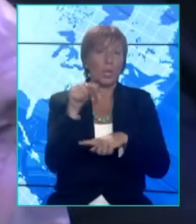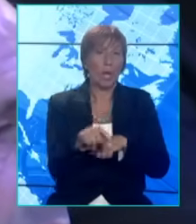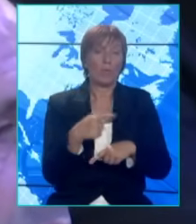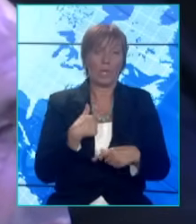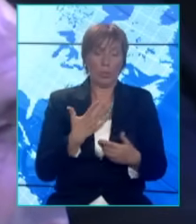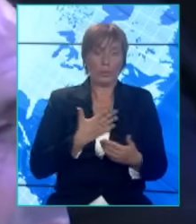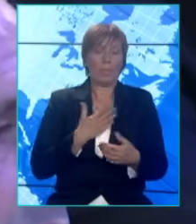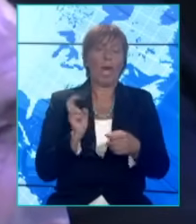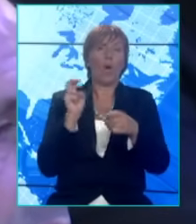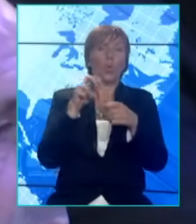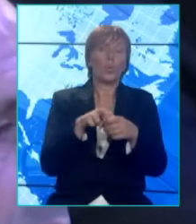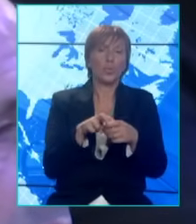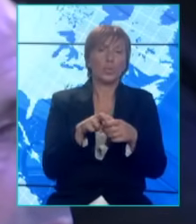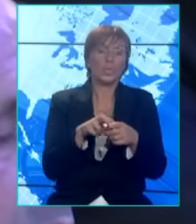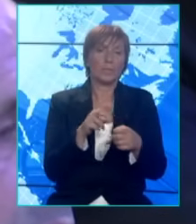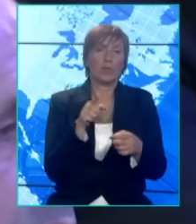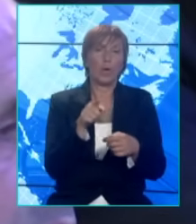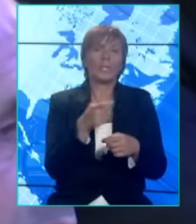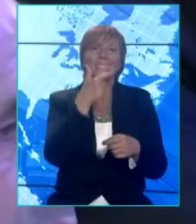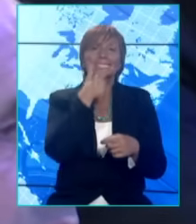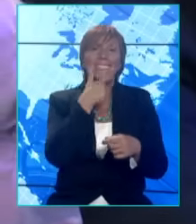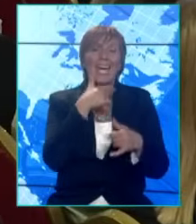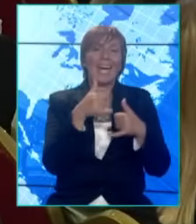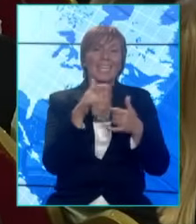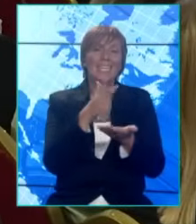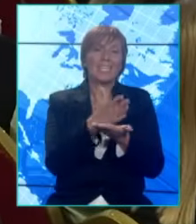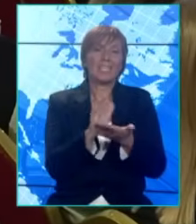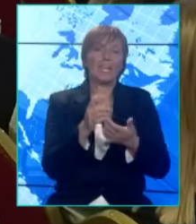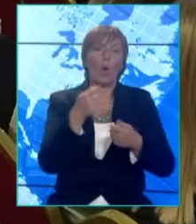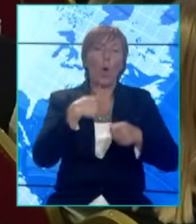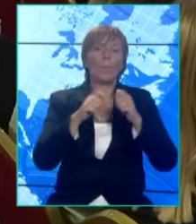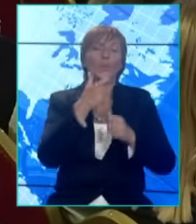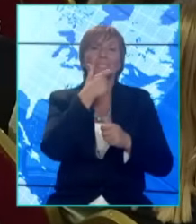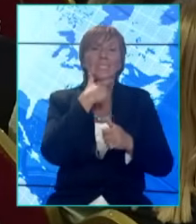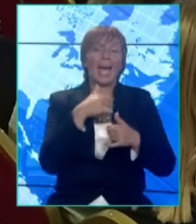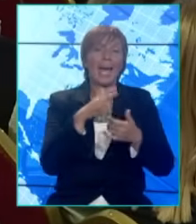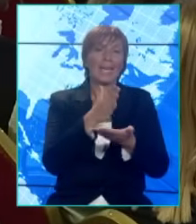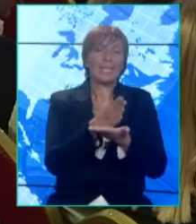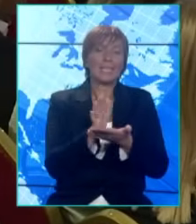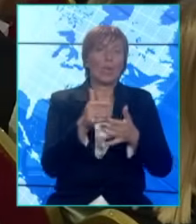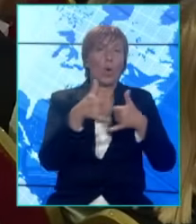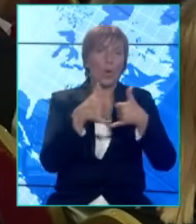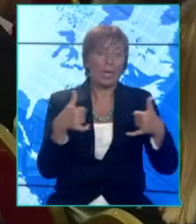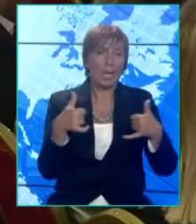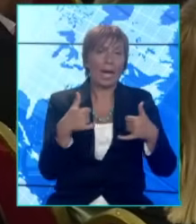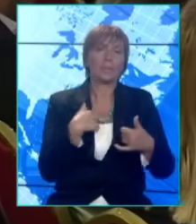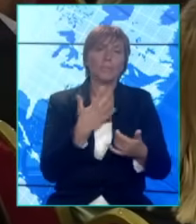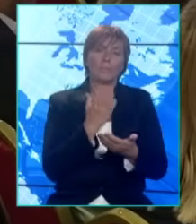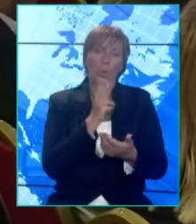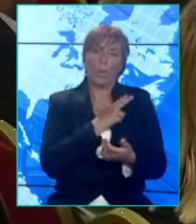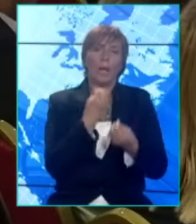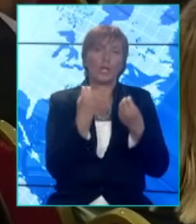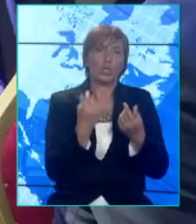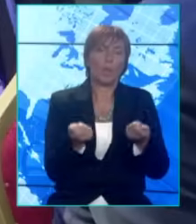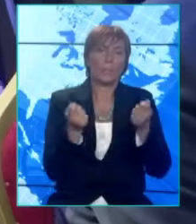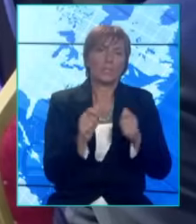i učestvovao, ticao se upravo starog dijela grada, obnove starog dijela grada i tu smo imali dobre zaključke.